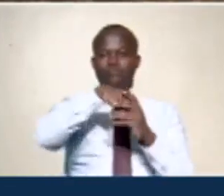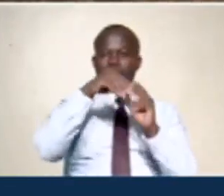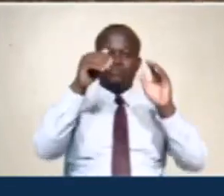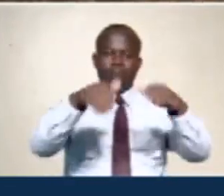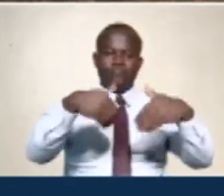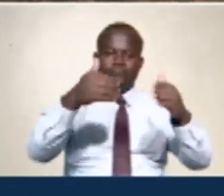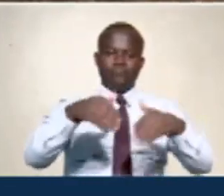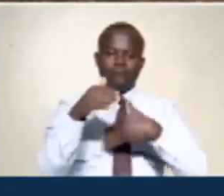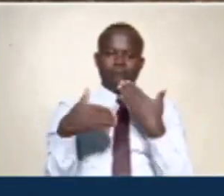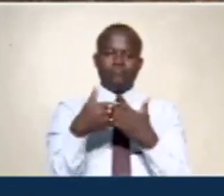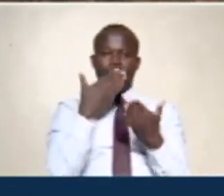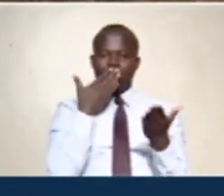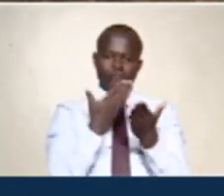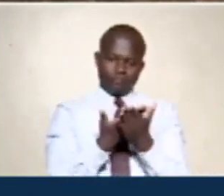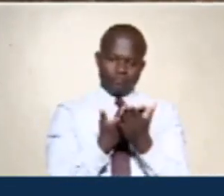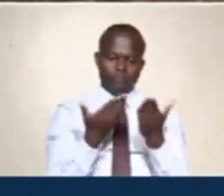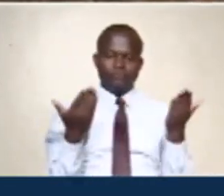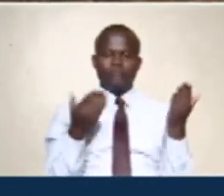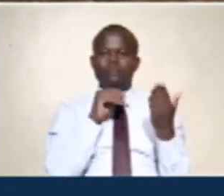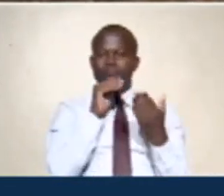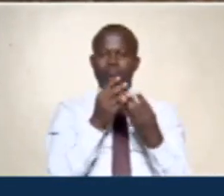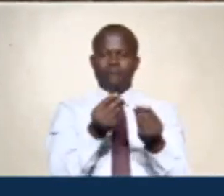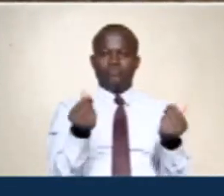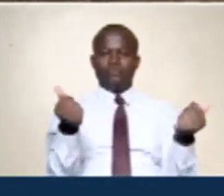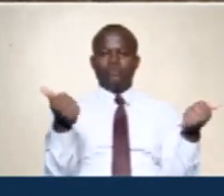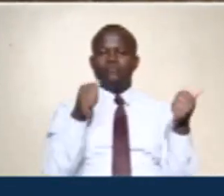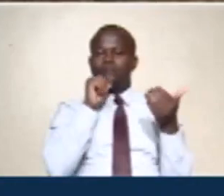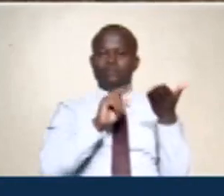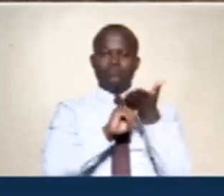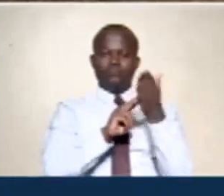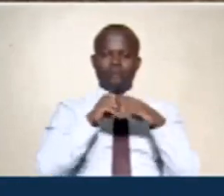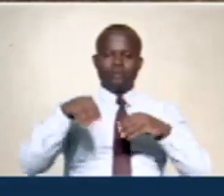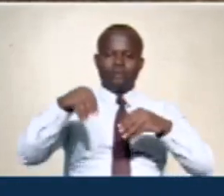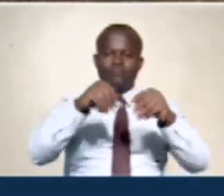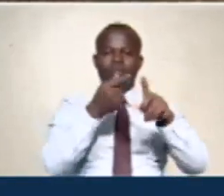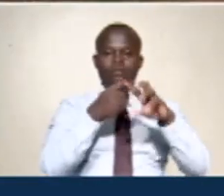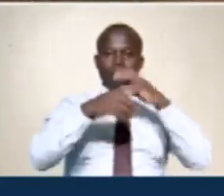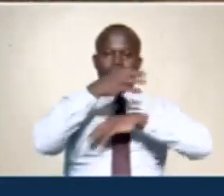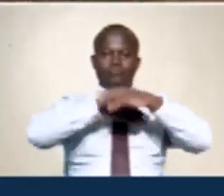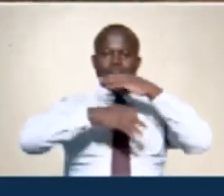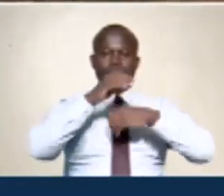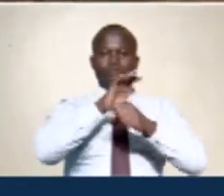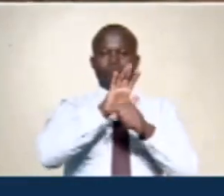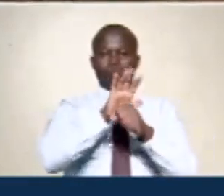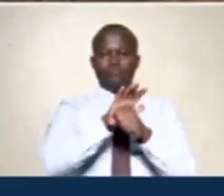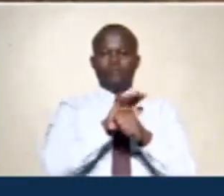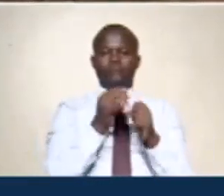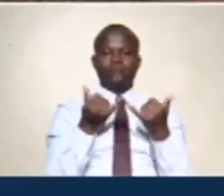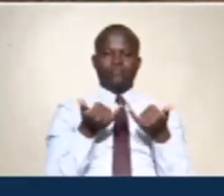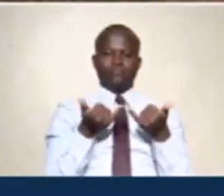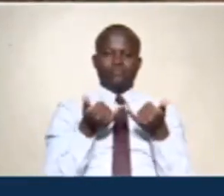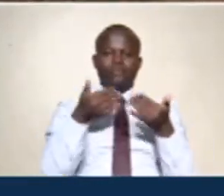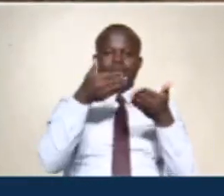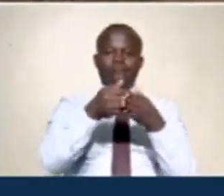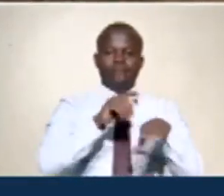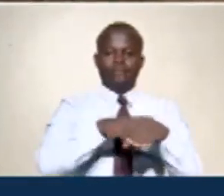buhinzi bwiza butangiza ibidukikije budakoresha ayo mafumbire mvaruganda menshi cyane kuri ubu ngubu tugeze